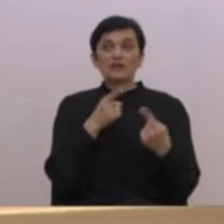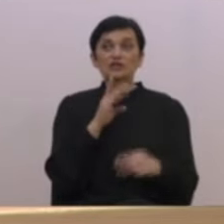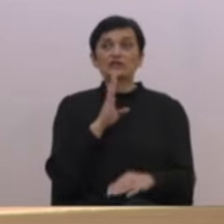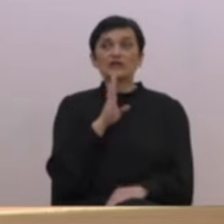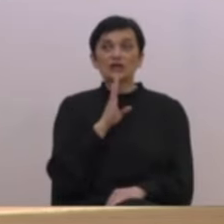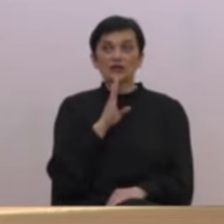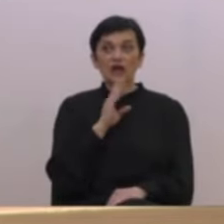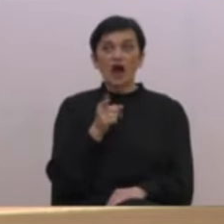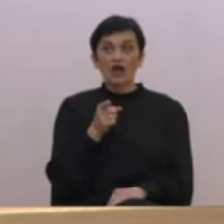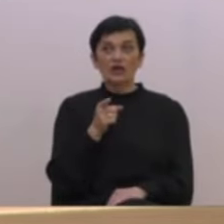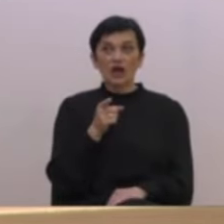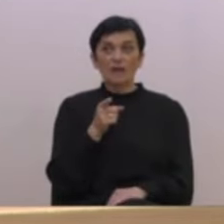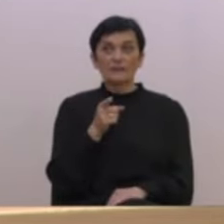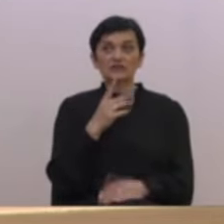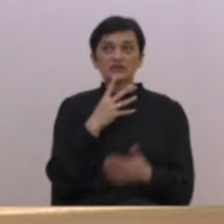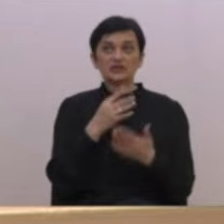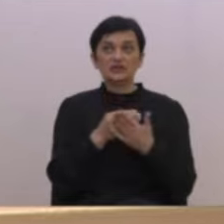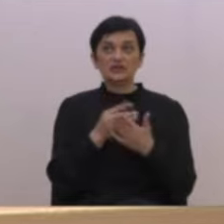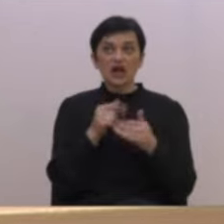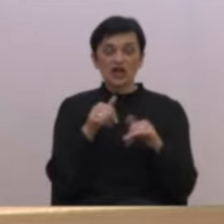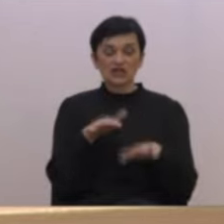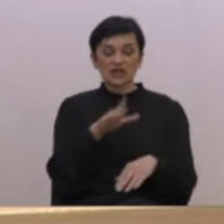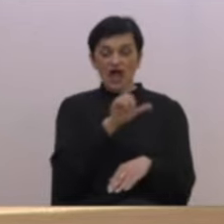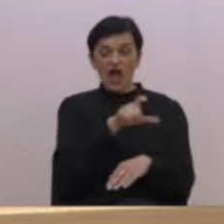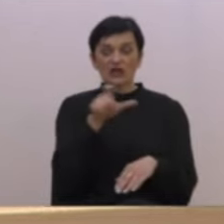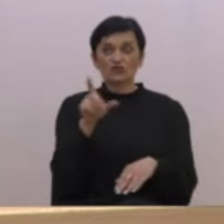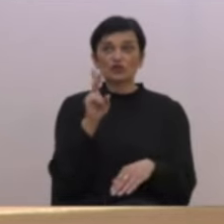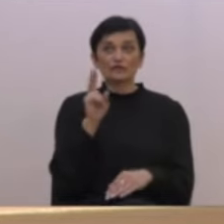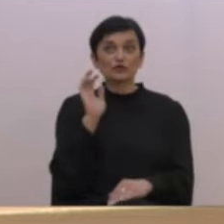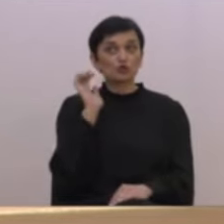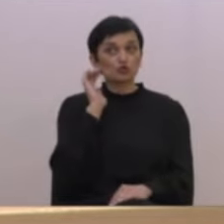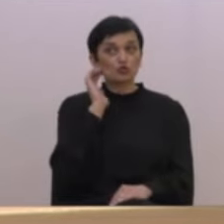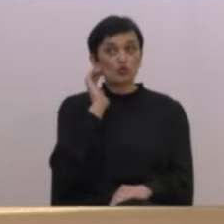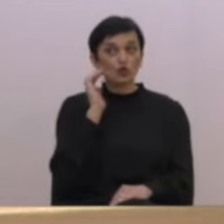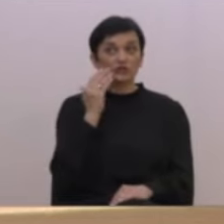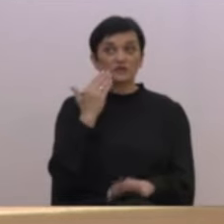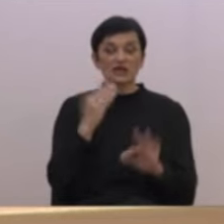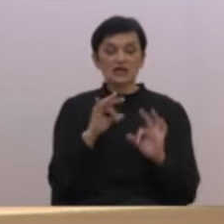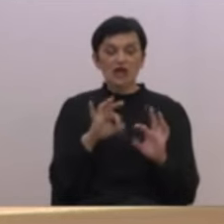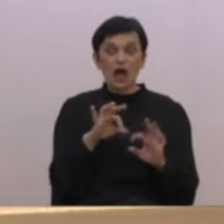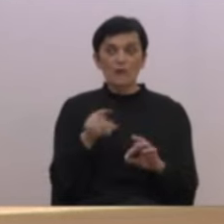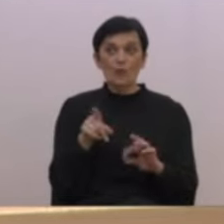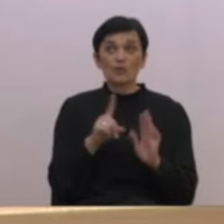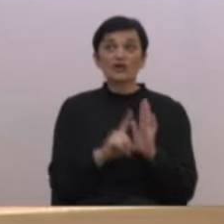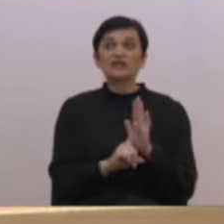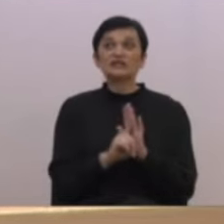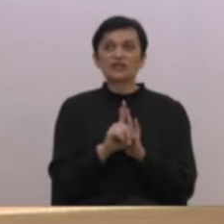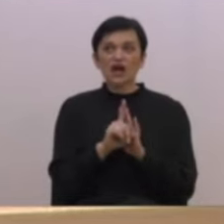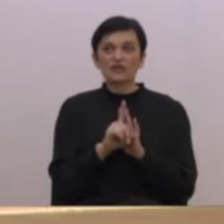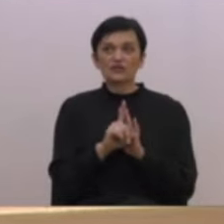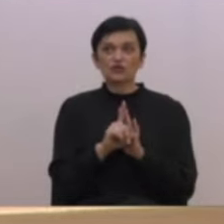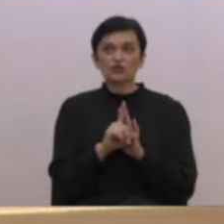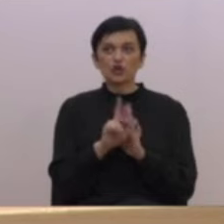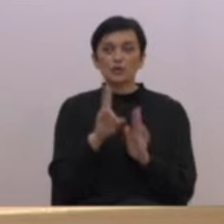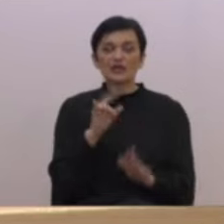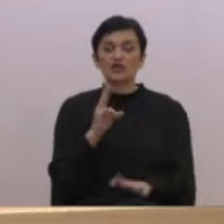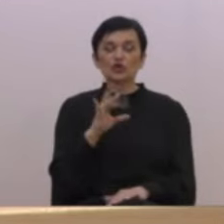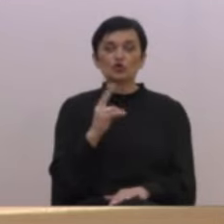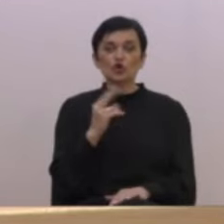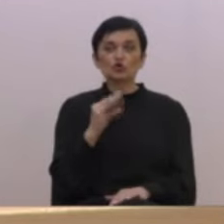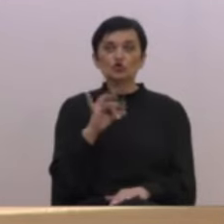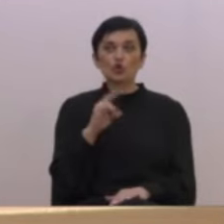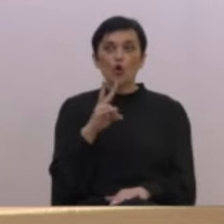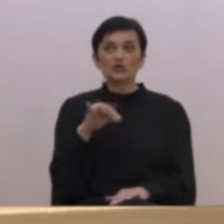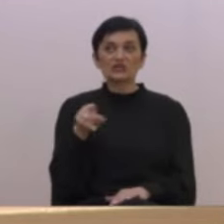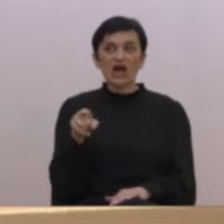ამაზე თავის დასკვნას ის ადამიანები გამოიტანონ, ვინც მოისმენს ამ გამოსვლას. დავიწყებ რა თქმა უნდა ისევ ნინო წილოსანით,